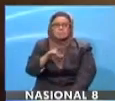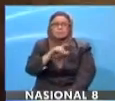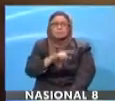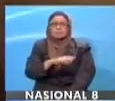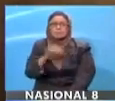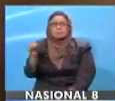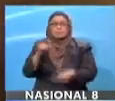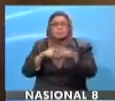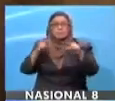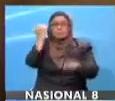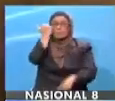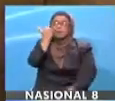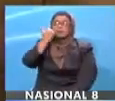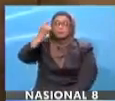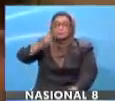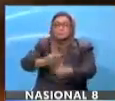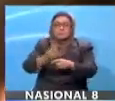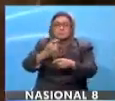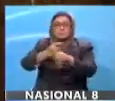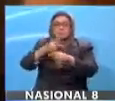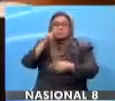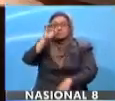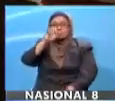semula pada 28 Mei ini.